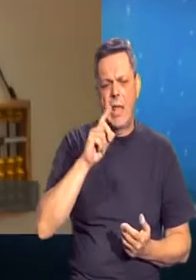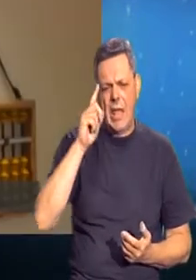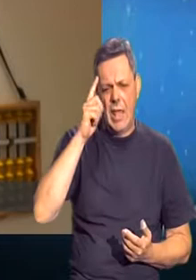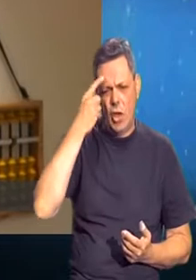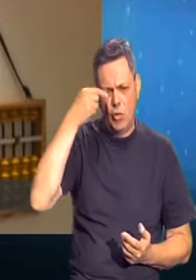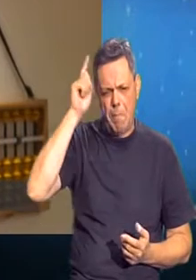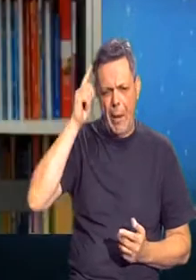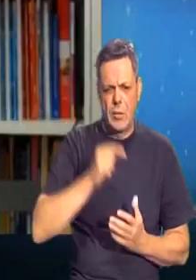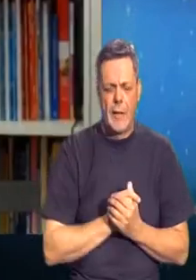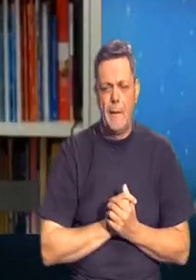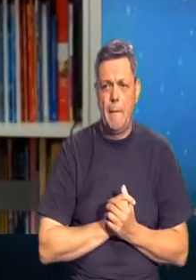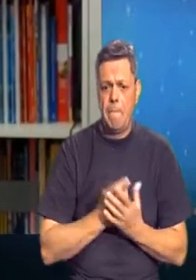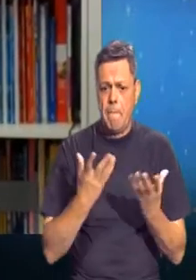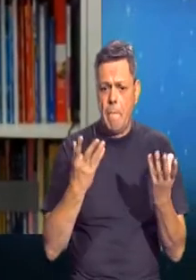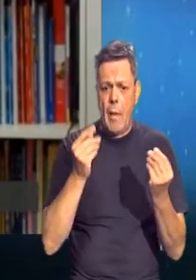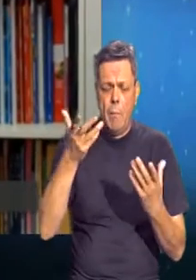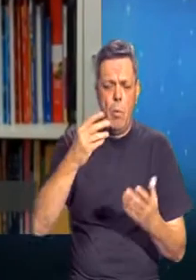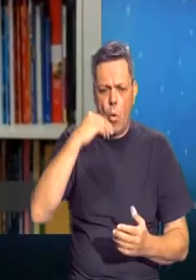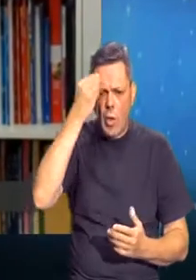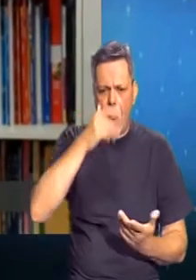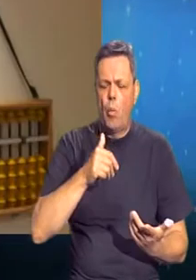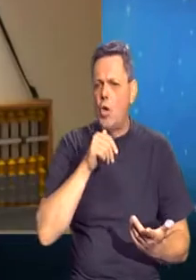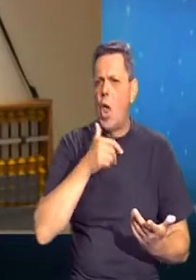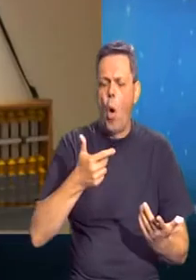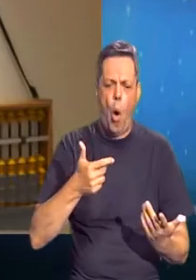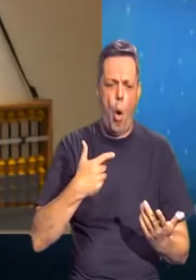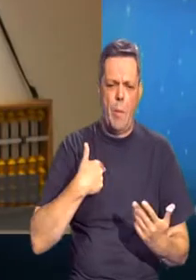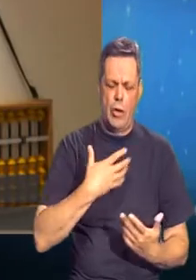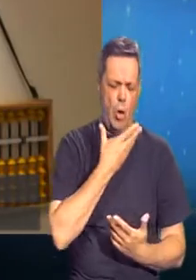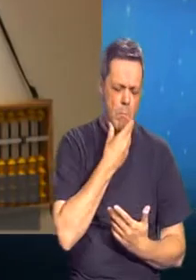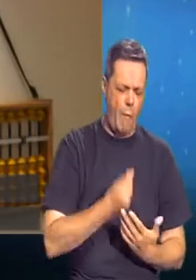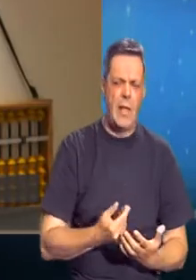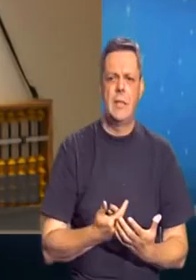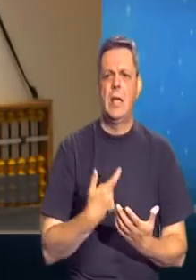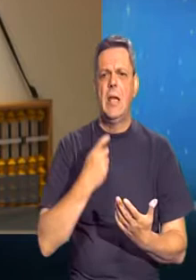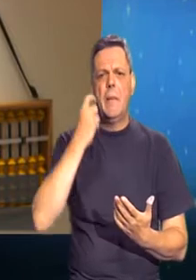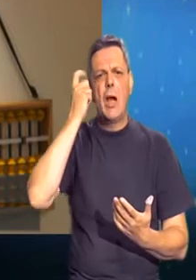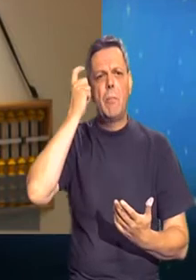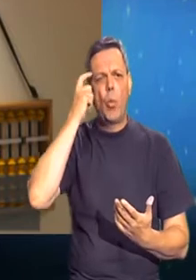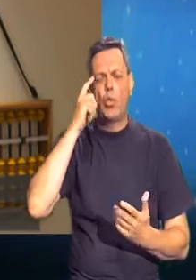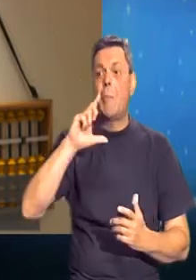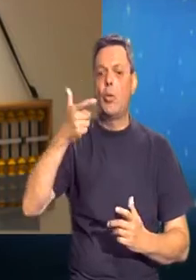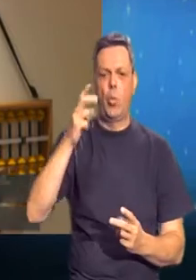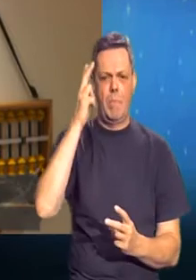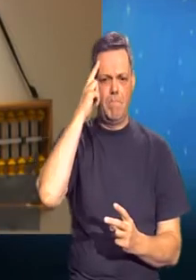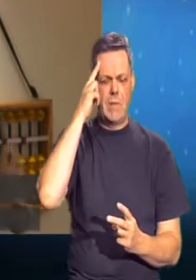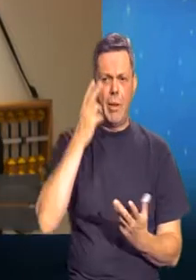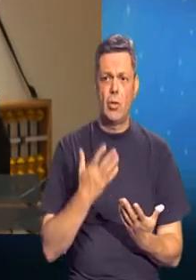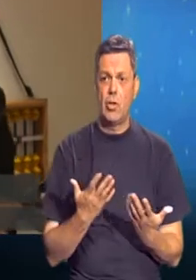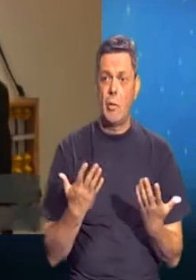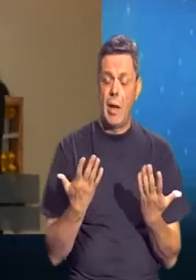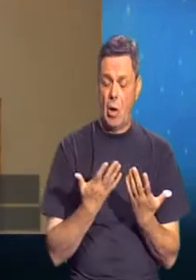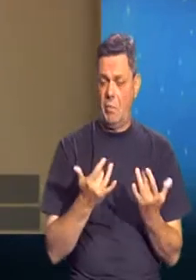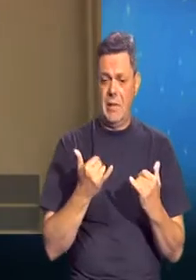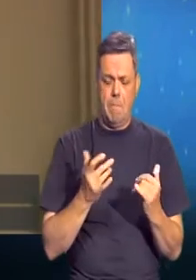sam da zapravo svi vi ste dosta naučili i o povijesti našoj i kulturnim i raznim drugim znamenitostima da